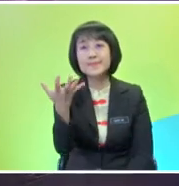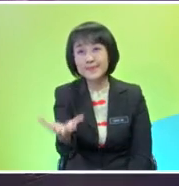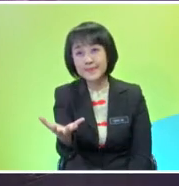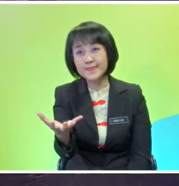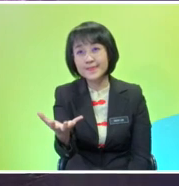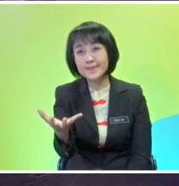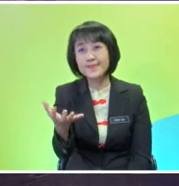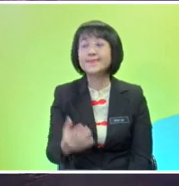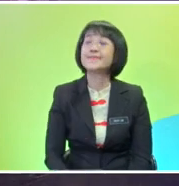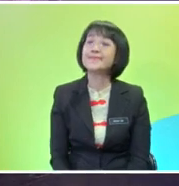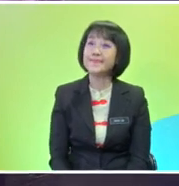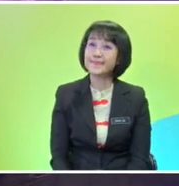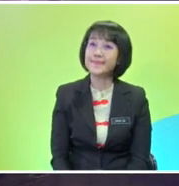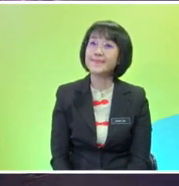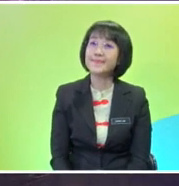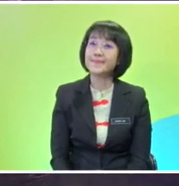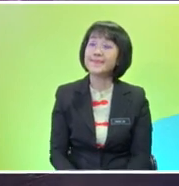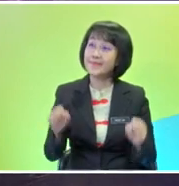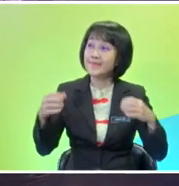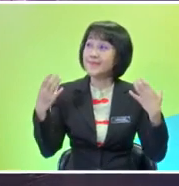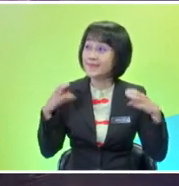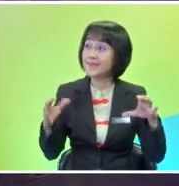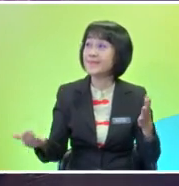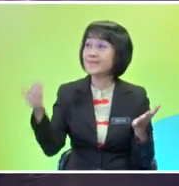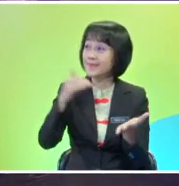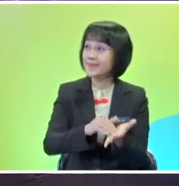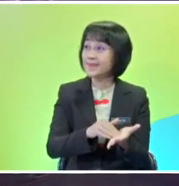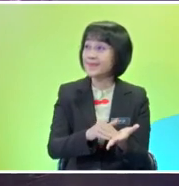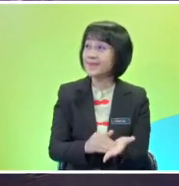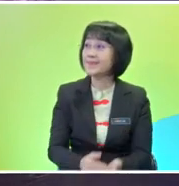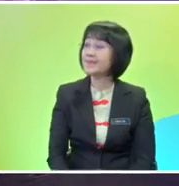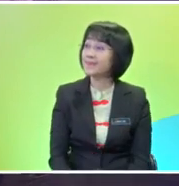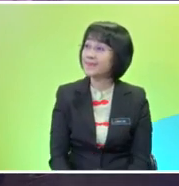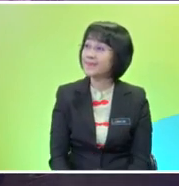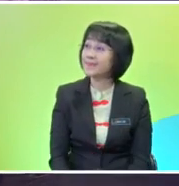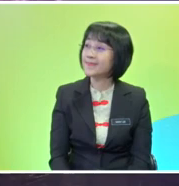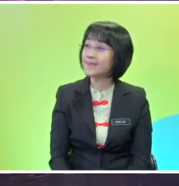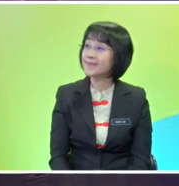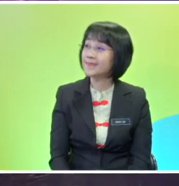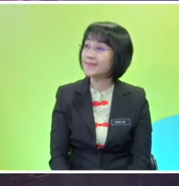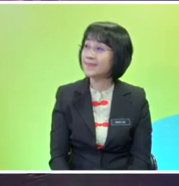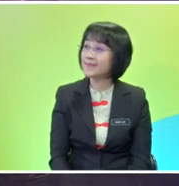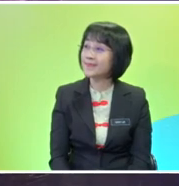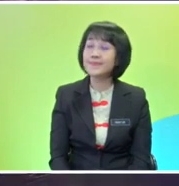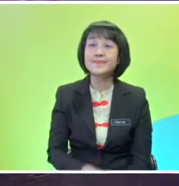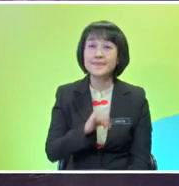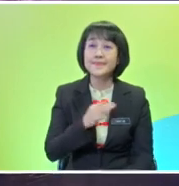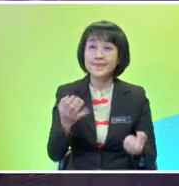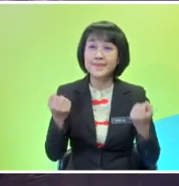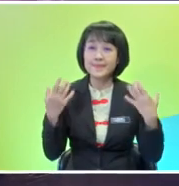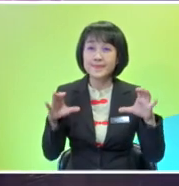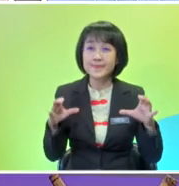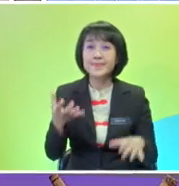a okey boleh Cuba lagi okey terima kasih okey Saya nak Cuba a mangkuk yang berisi